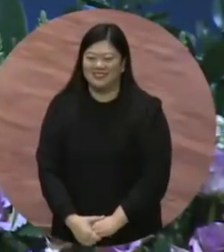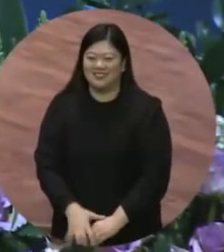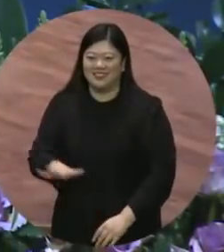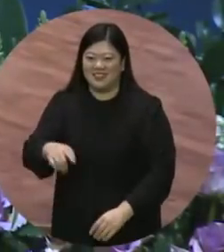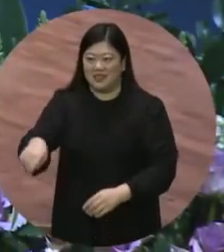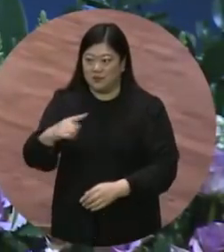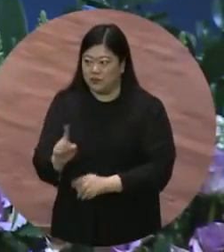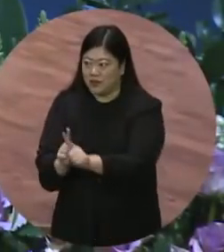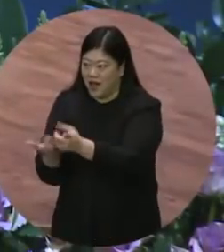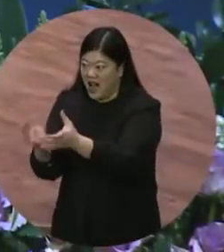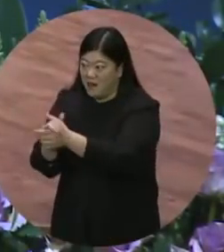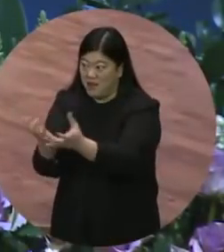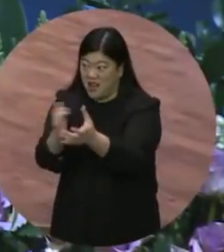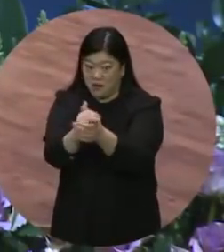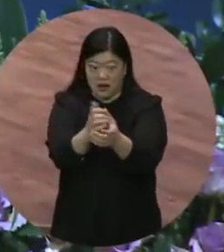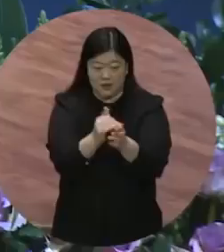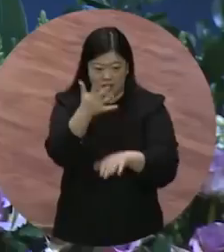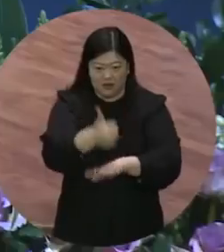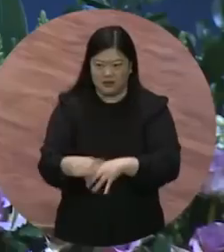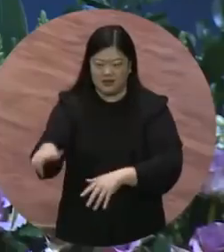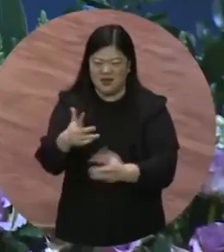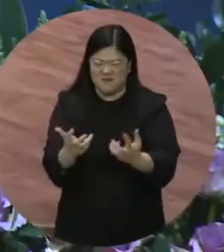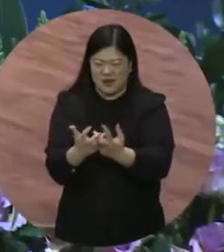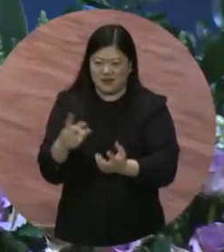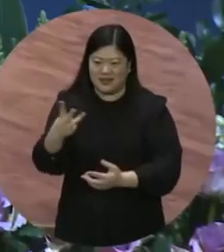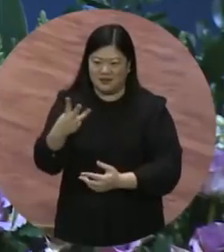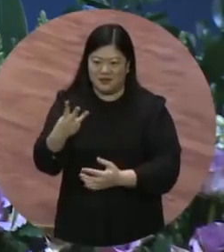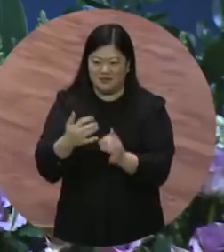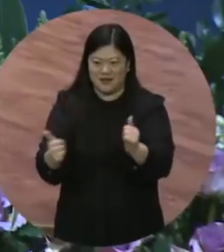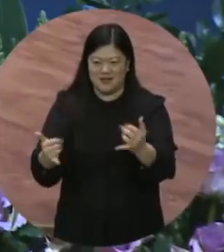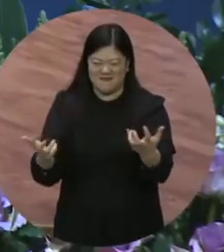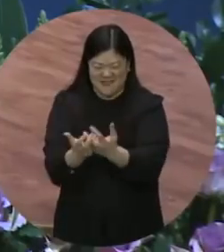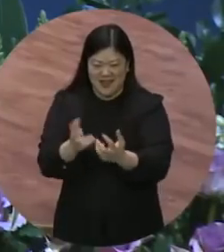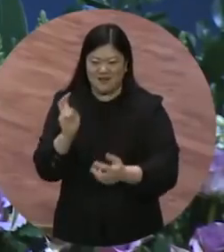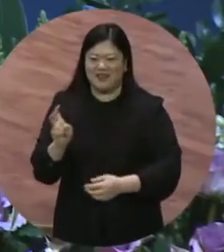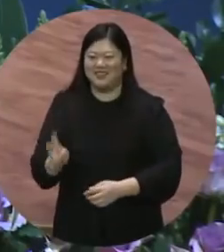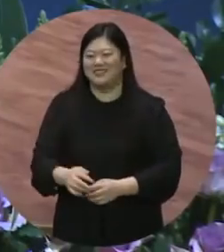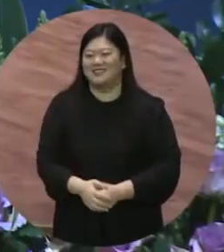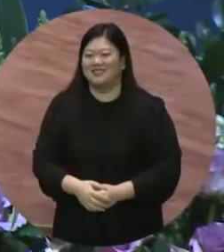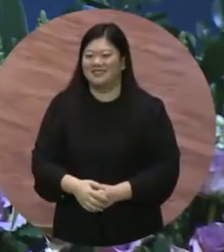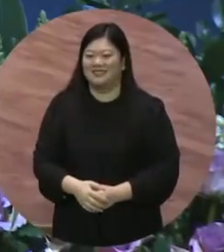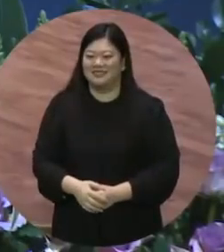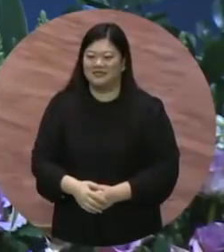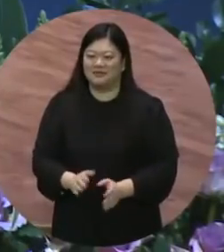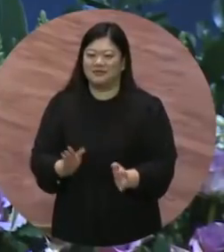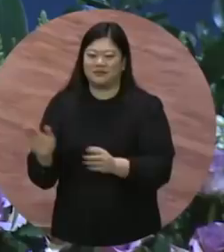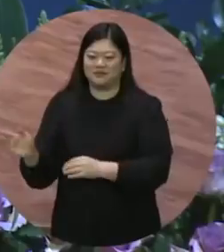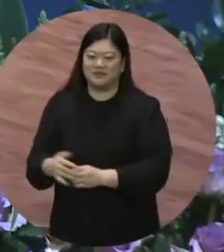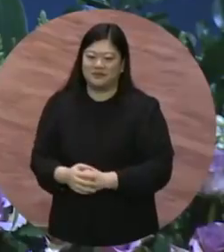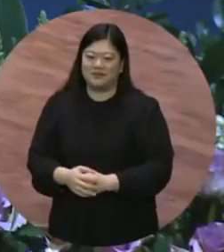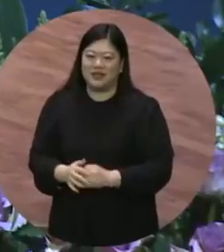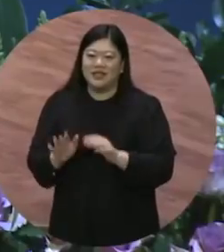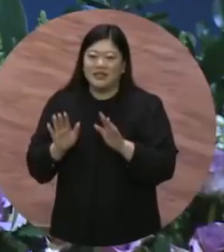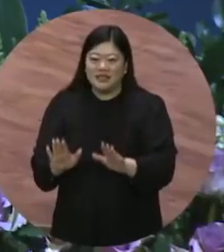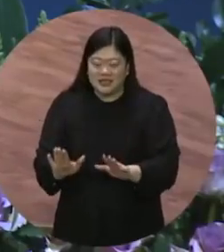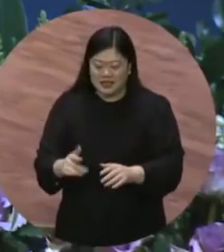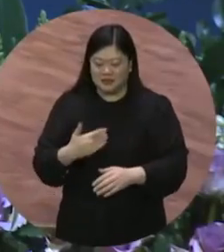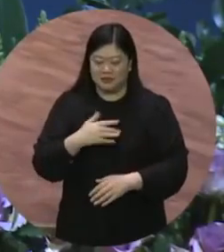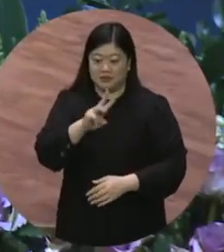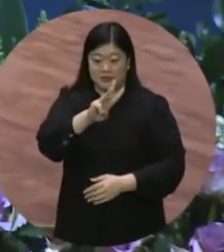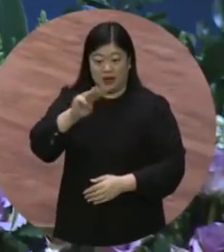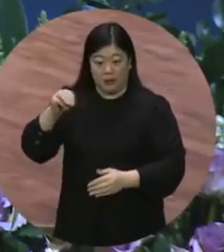믿습니다. 현재 1788개의 말씀운동 현장이 있습니다. 662명이 한 곳